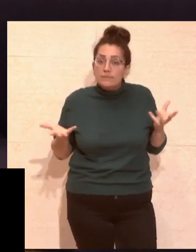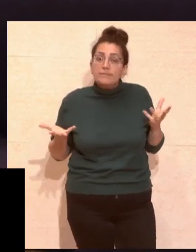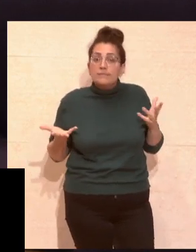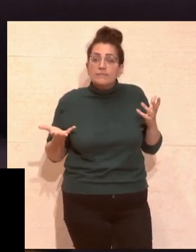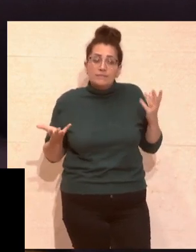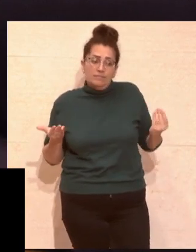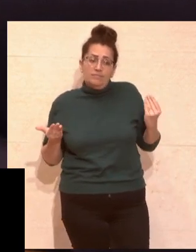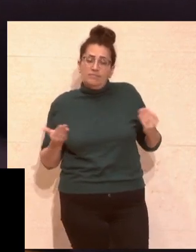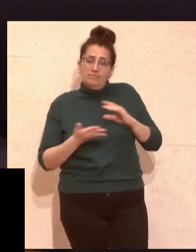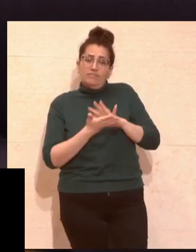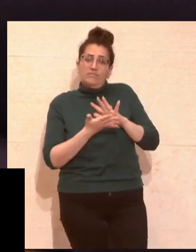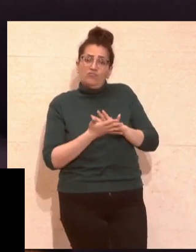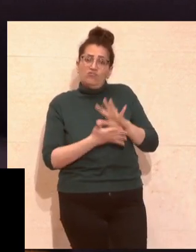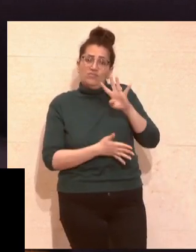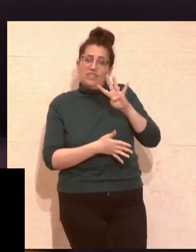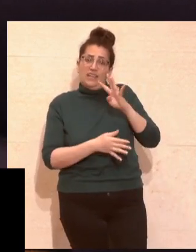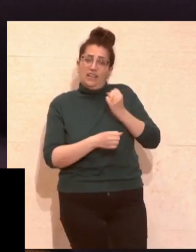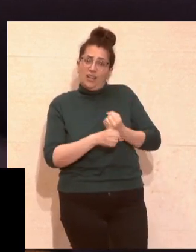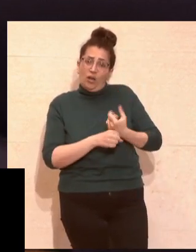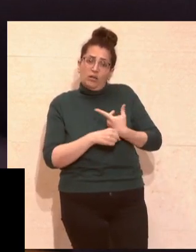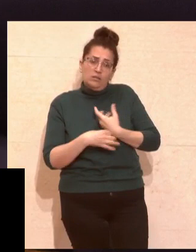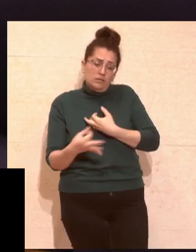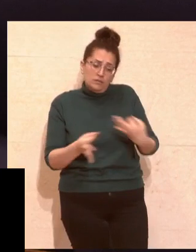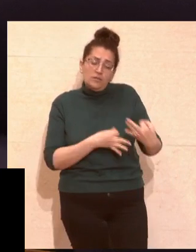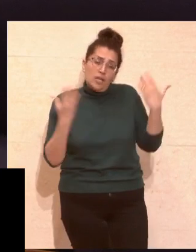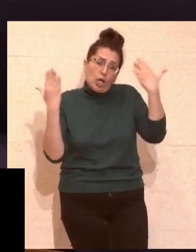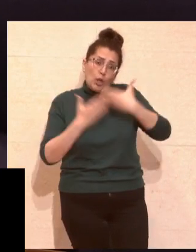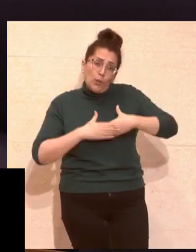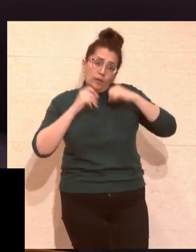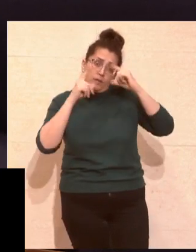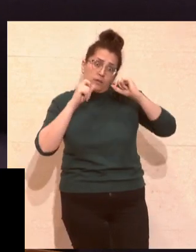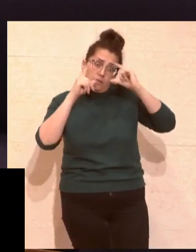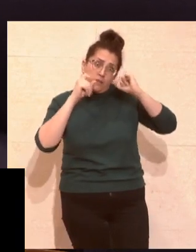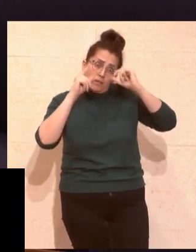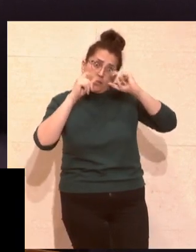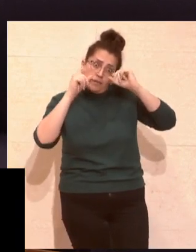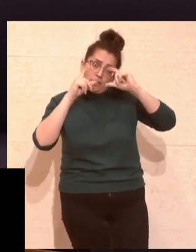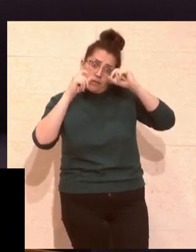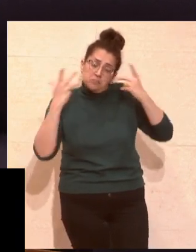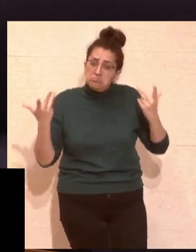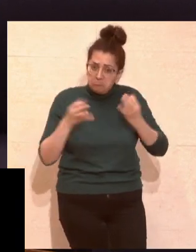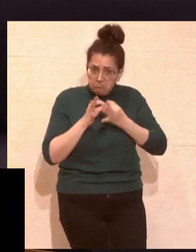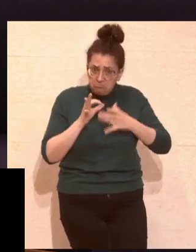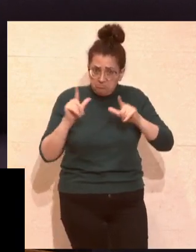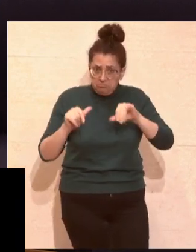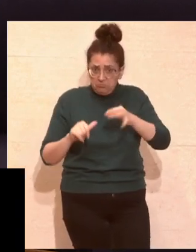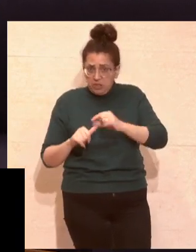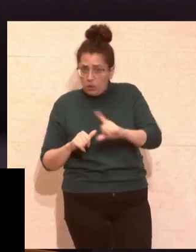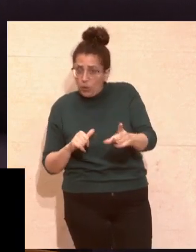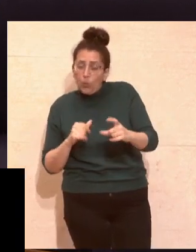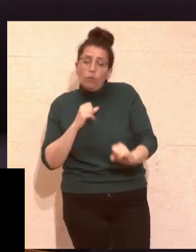un enfant de 4 ans qui se réveille régulièrement la nuit et plusieurs fois. Est-ce qu'il y a des solutions à part